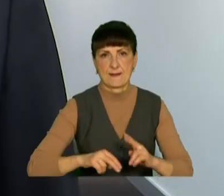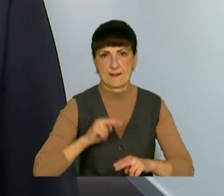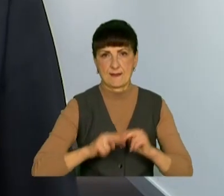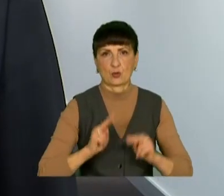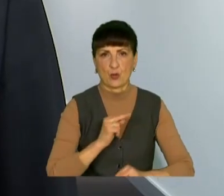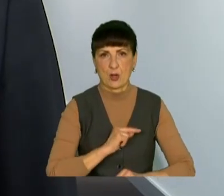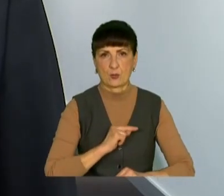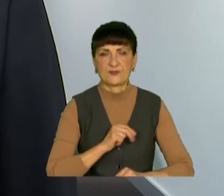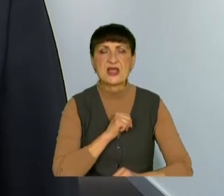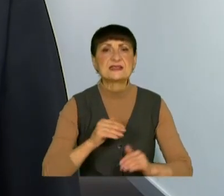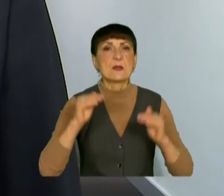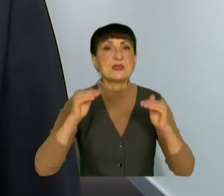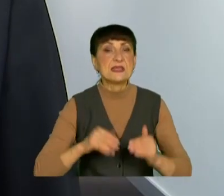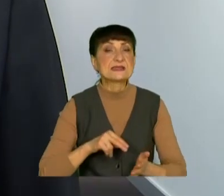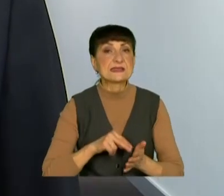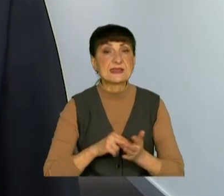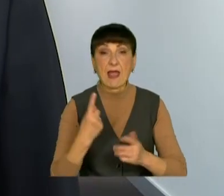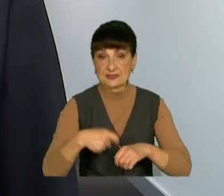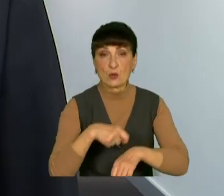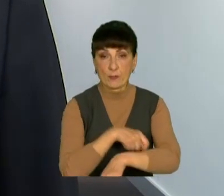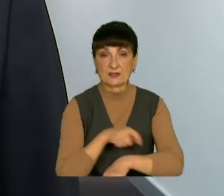Самые низкие цены на километр дороги